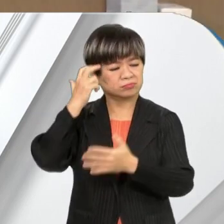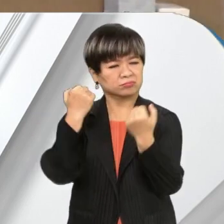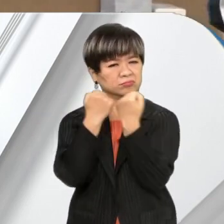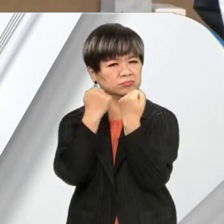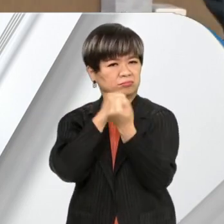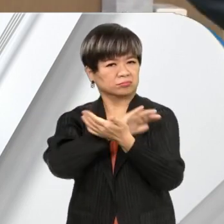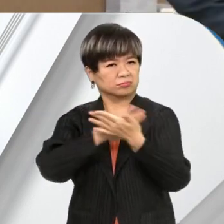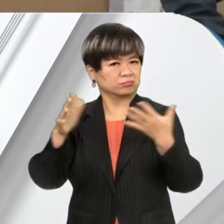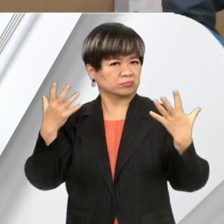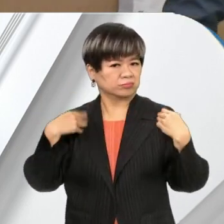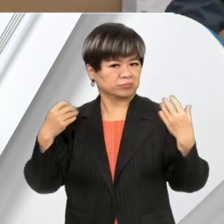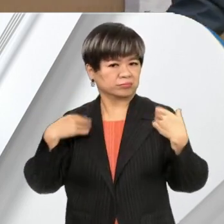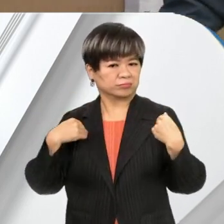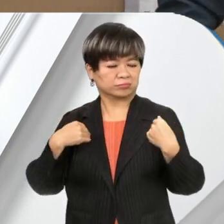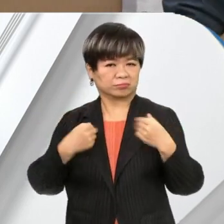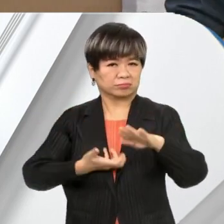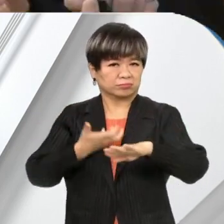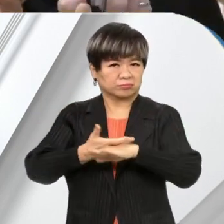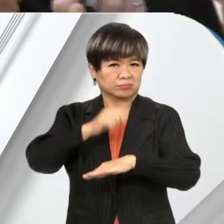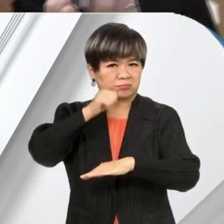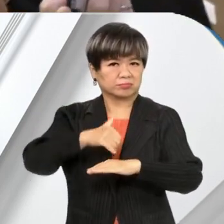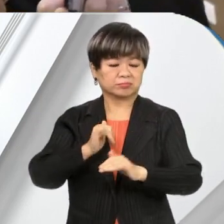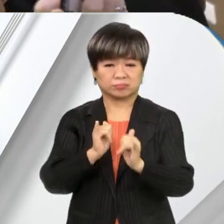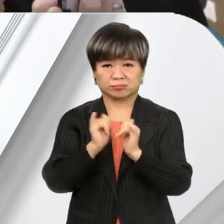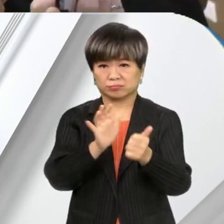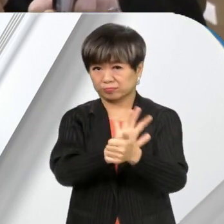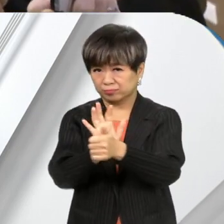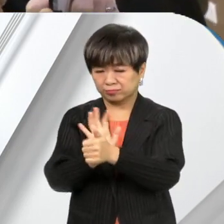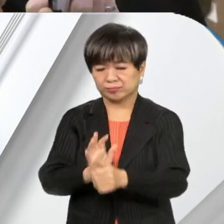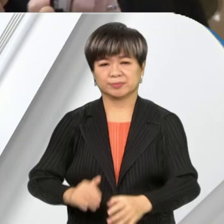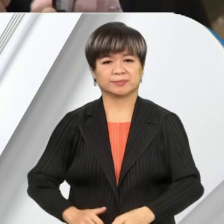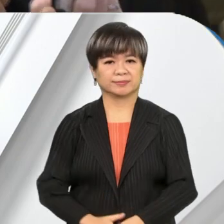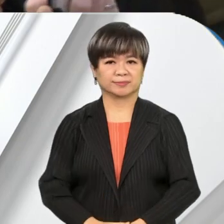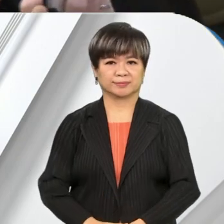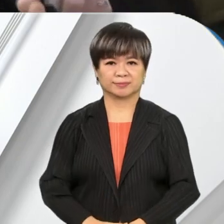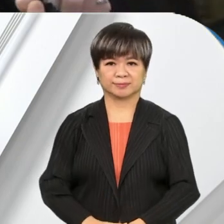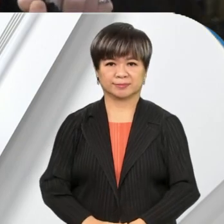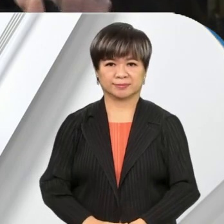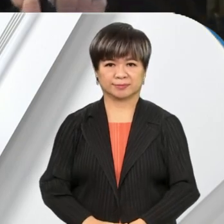正的信念，全力为苗栗坚定打拼。客家新闻，杨金诺，苗栗报道。